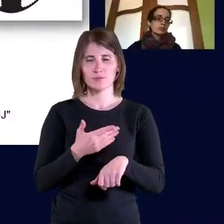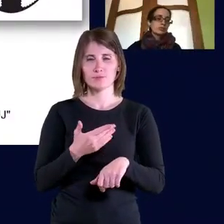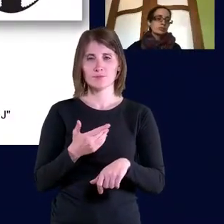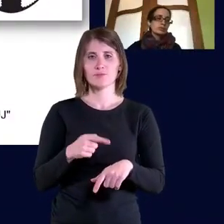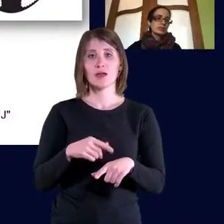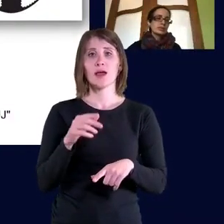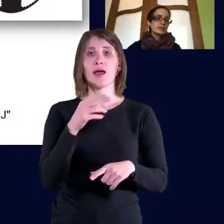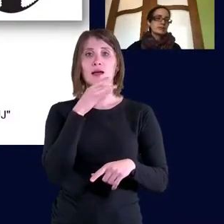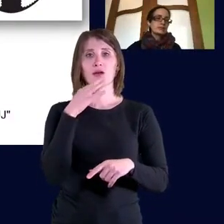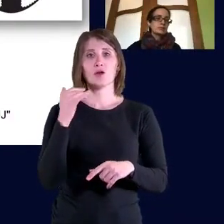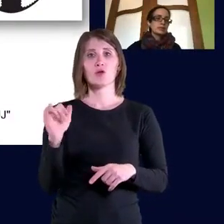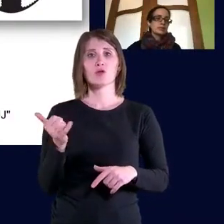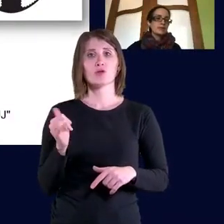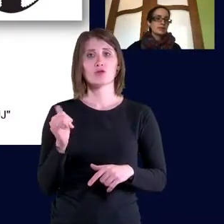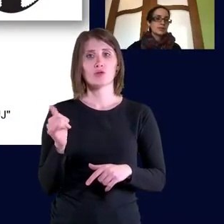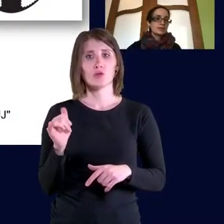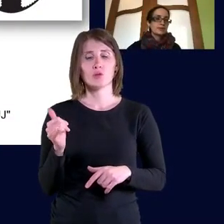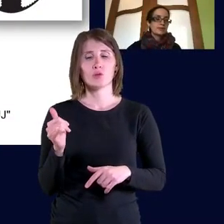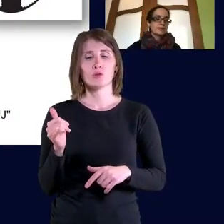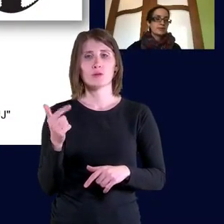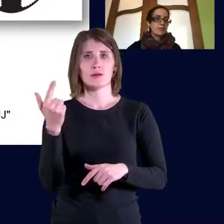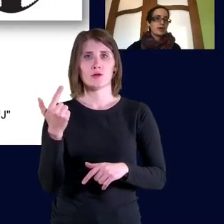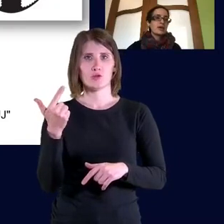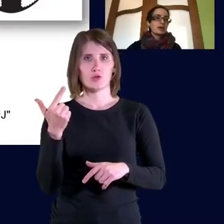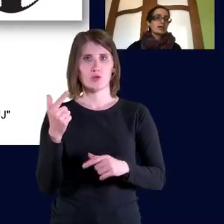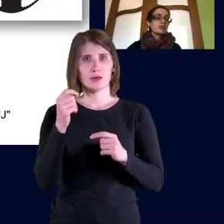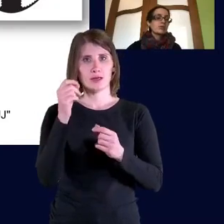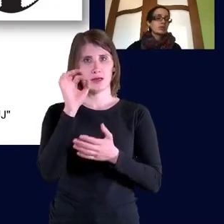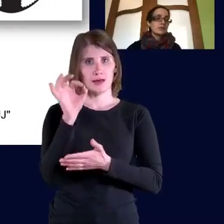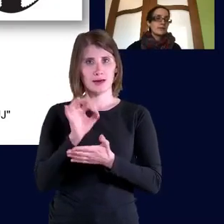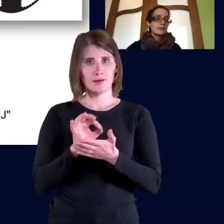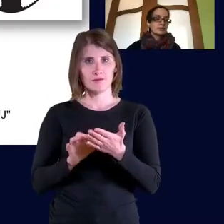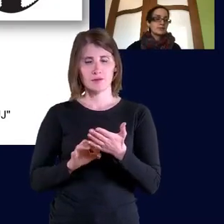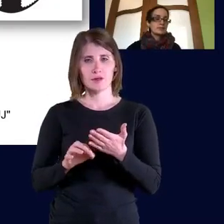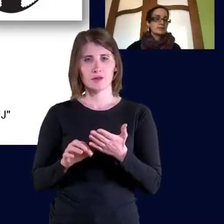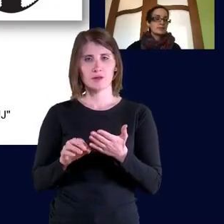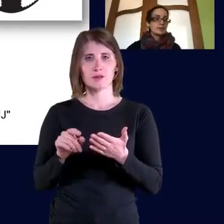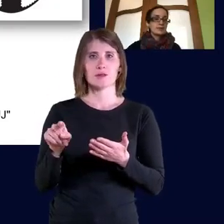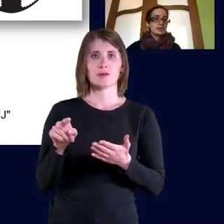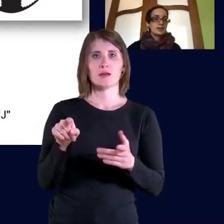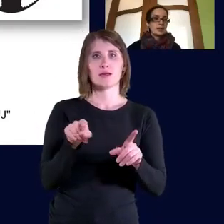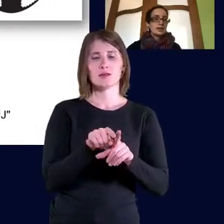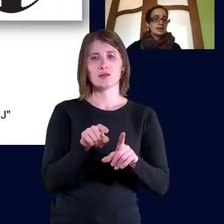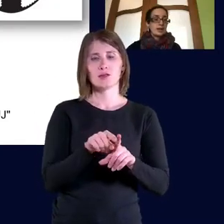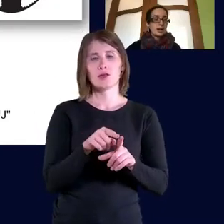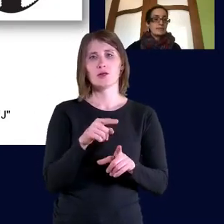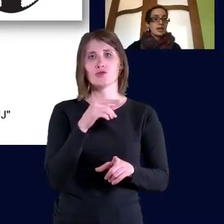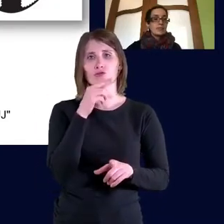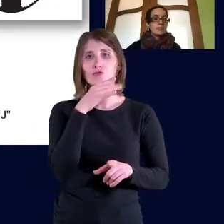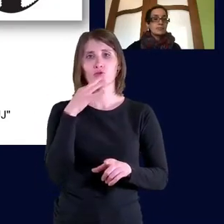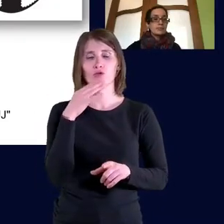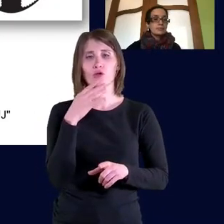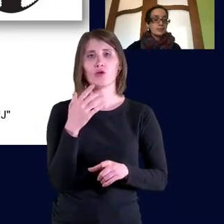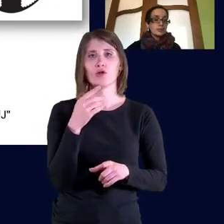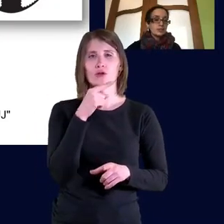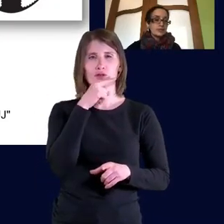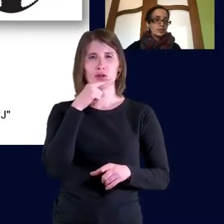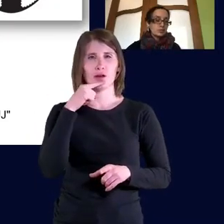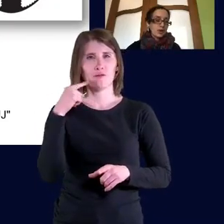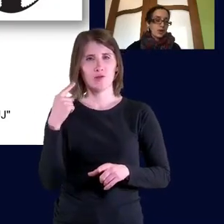kolor żółty drugiej grafice grafit-pb kolor czerwony w grafice a